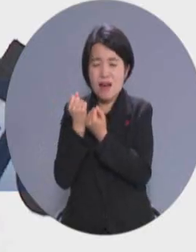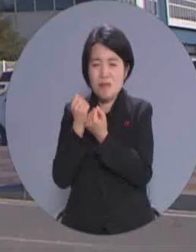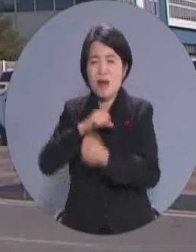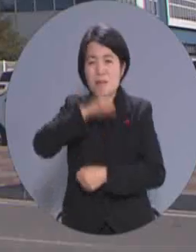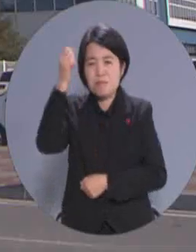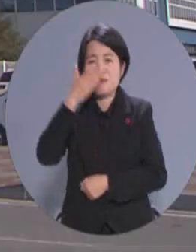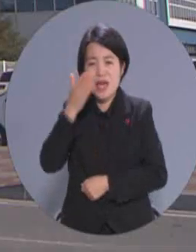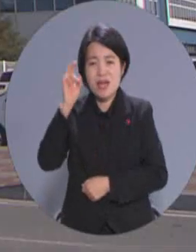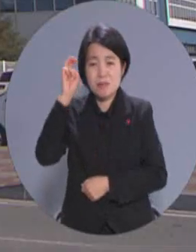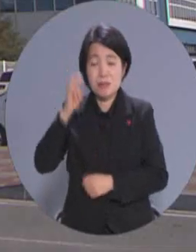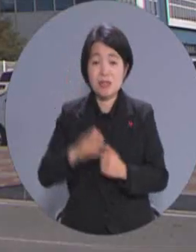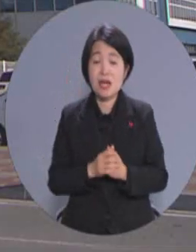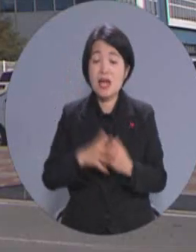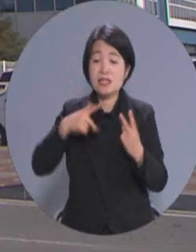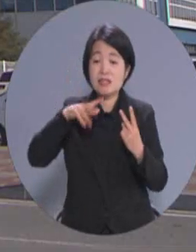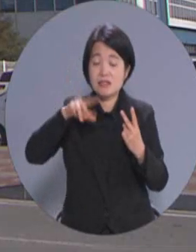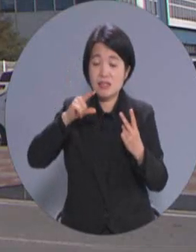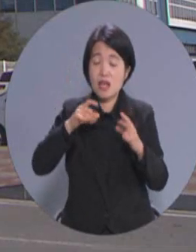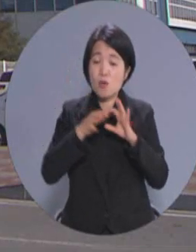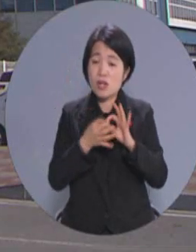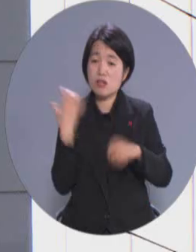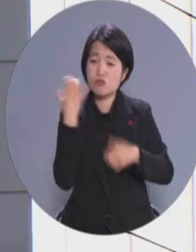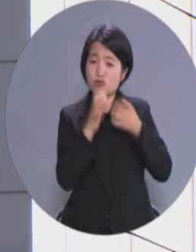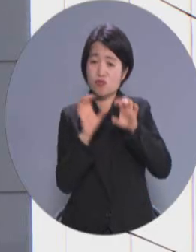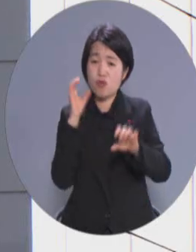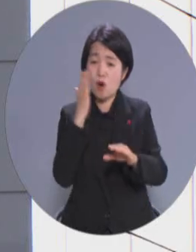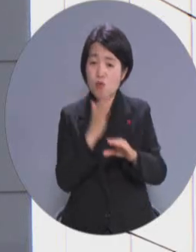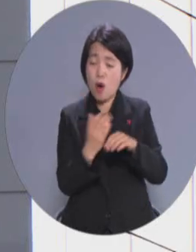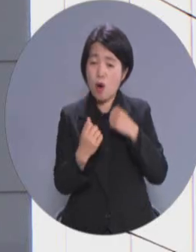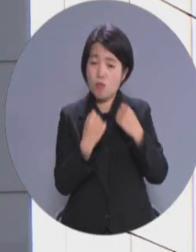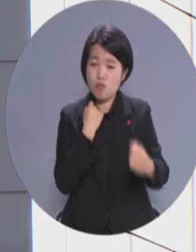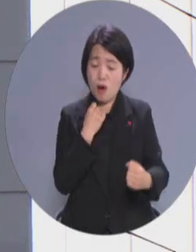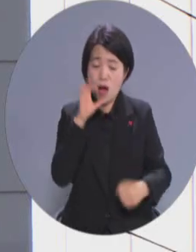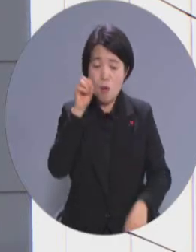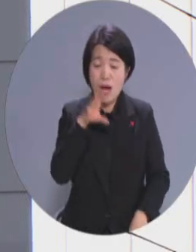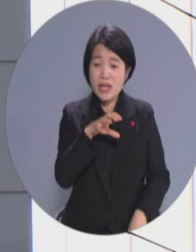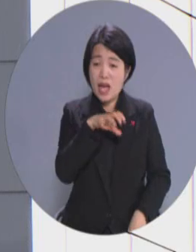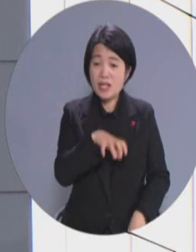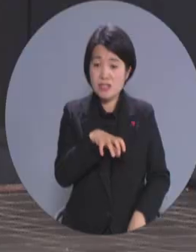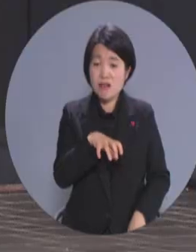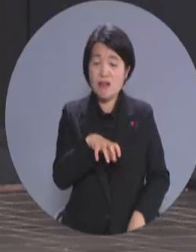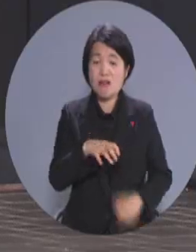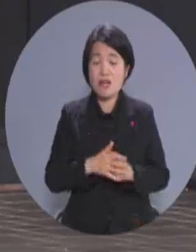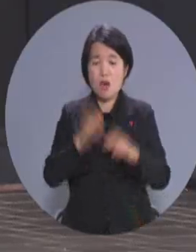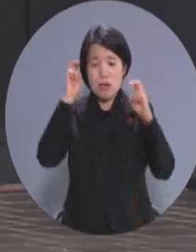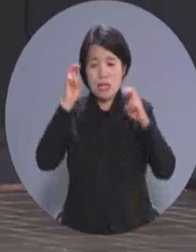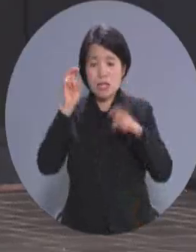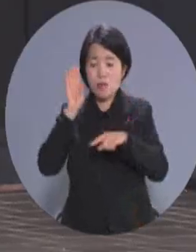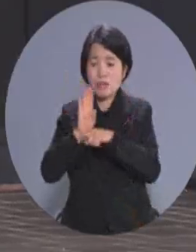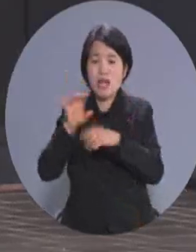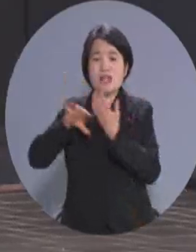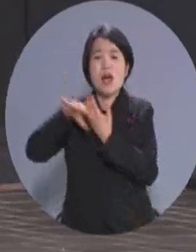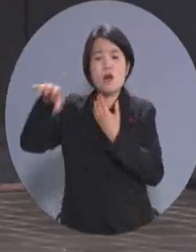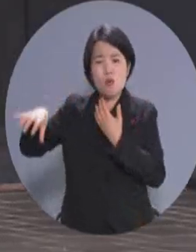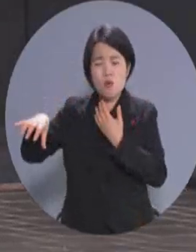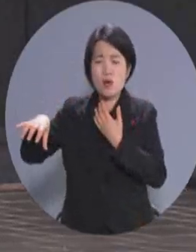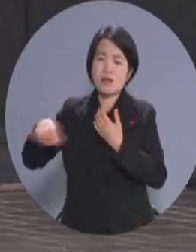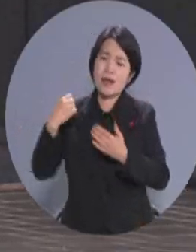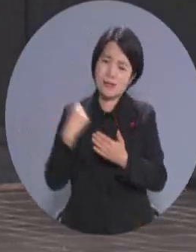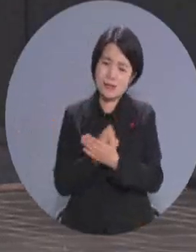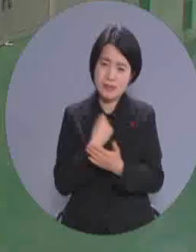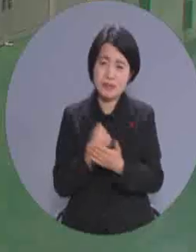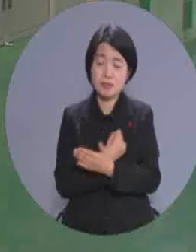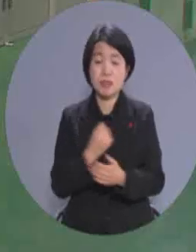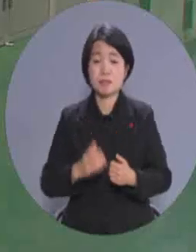것으로. 2차 전지 관련 투자가 잇따르고 있음에도 광양의 기업들이 본사를 두지 않고 있다는 점은 아쉬움으로